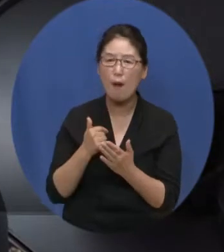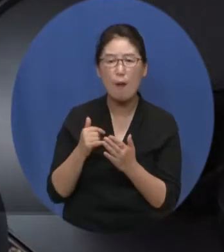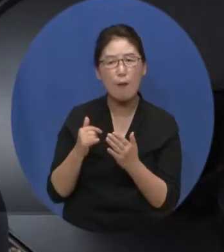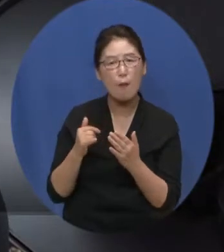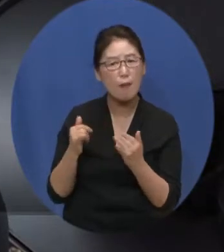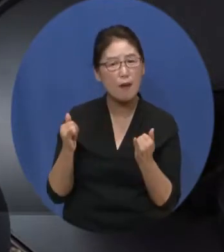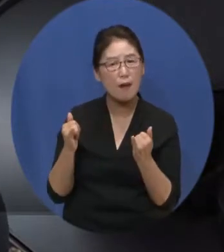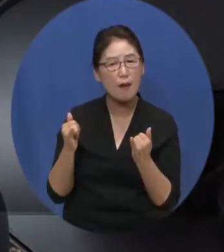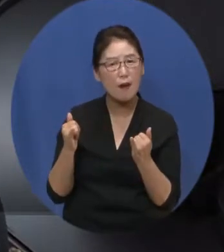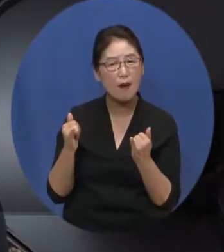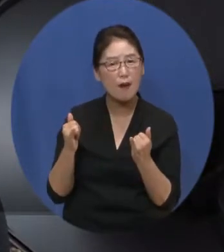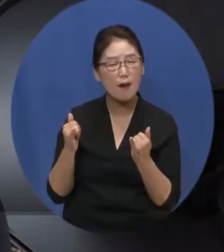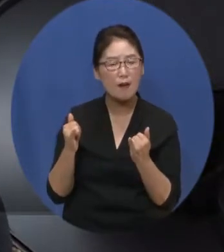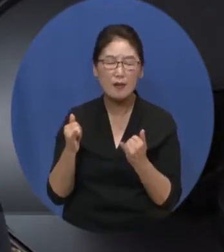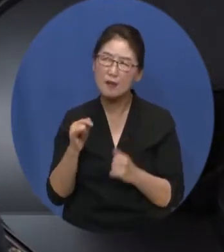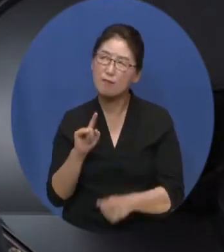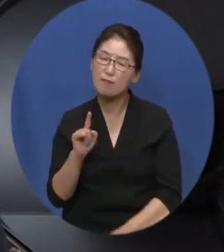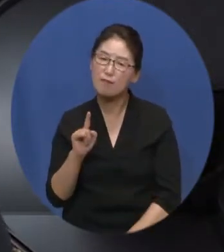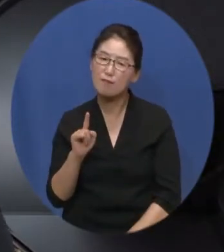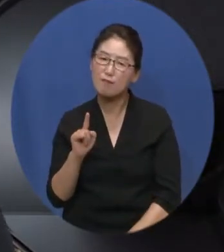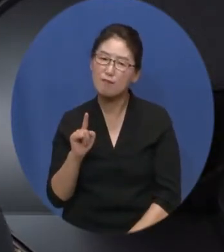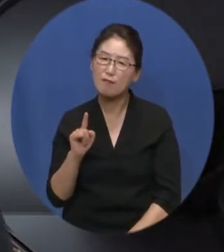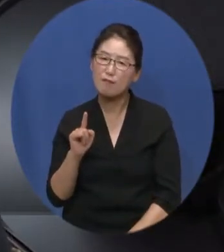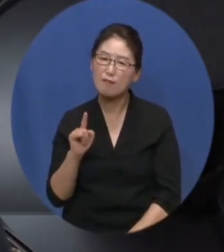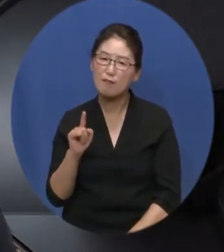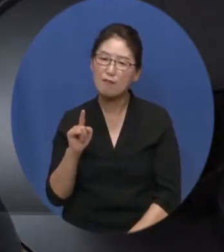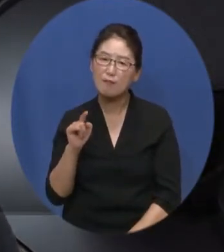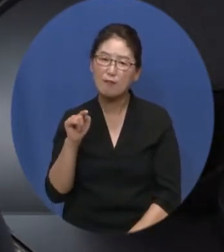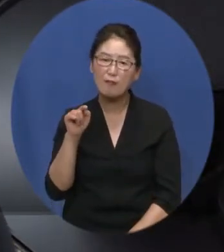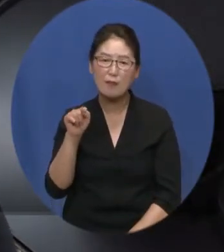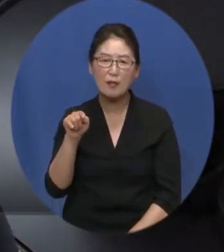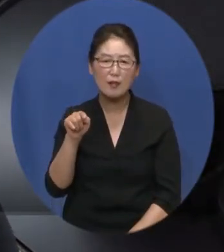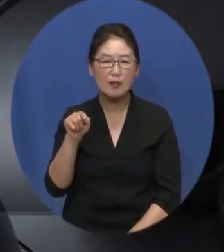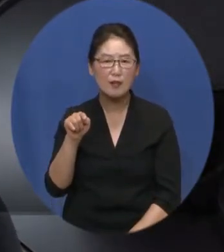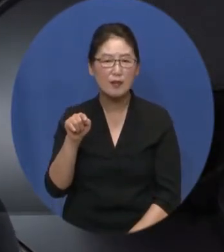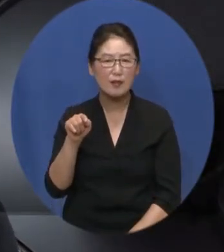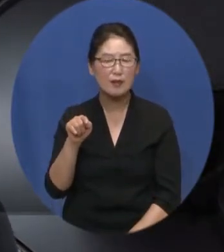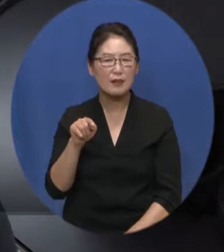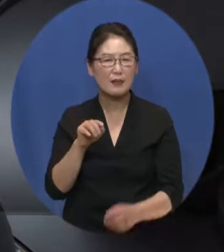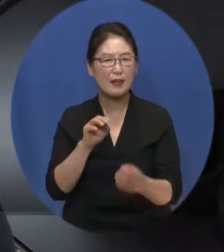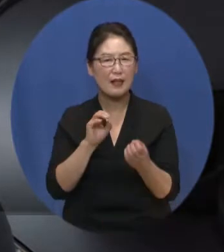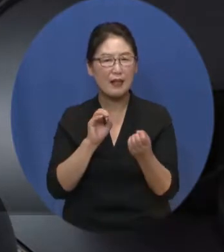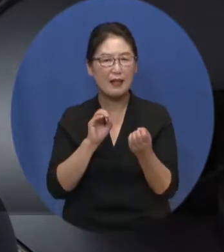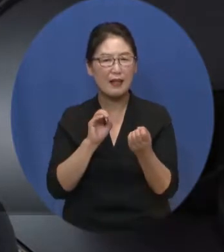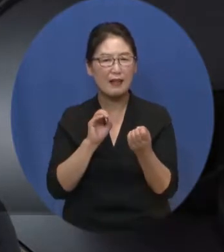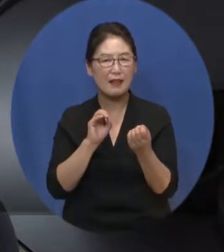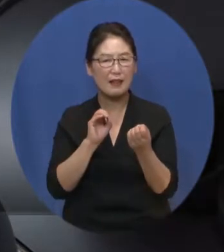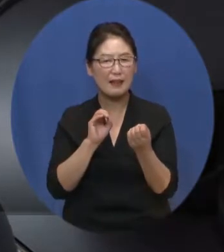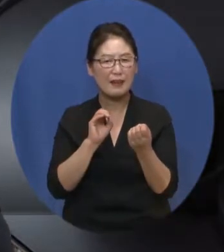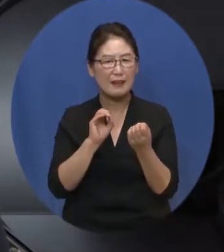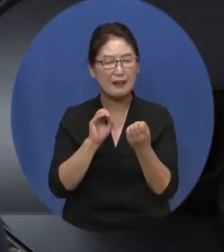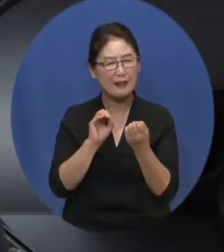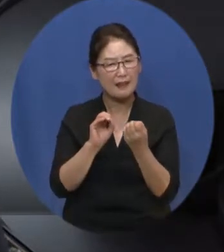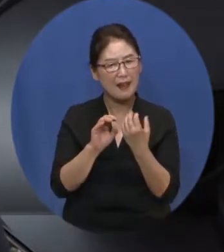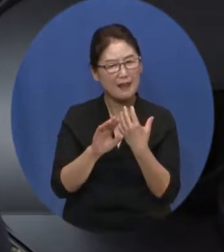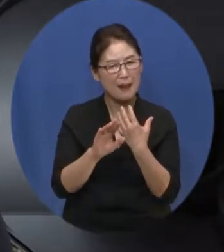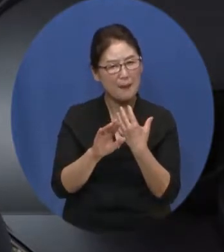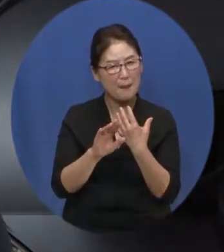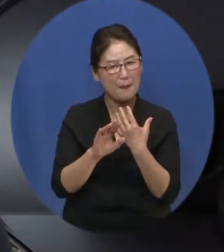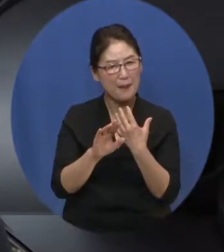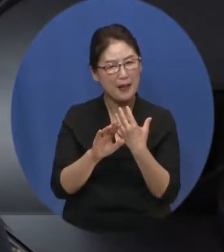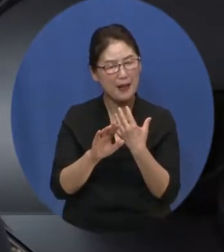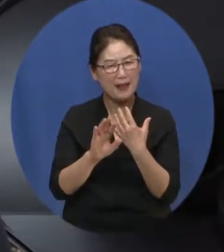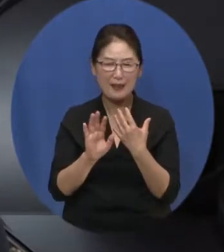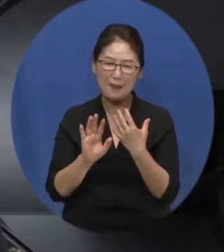뭐 범죄자들이 라든가 이제 그런 사람 인데 그렇게 대답을 하기에는 좀 아닌거 같더라구요